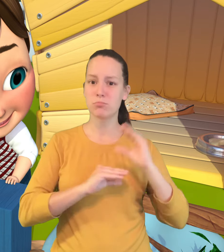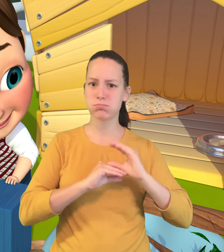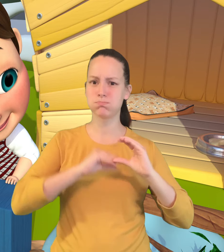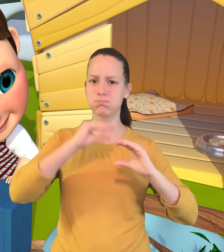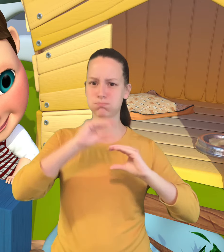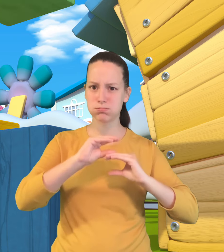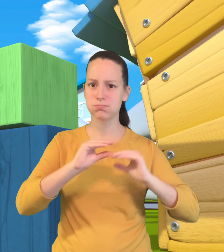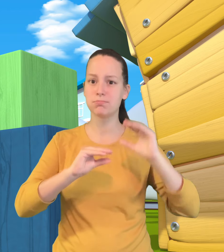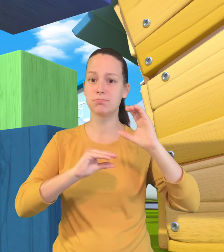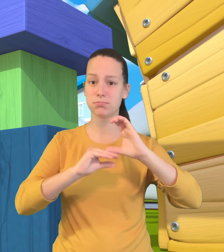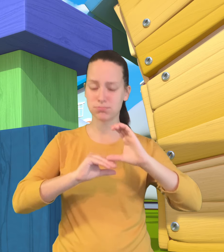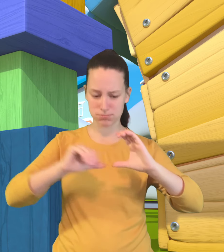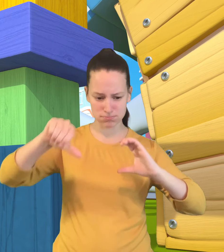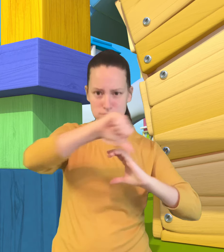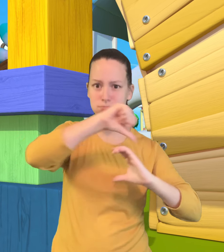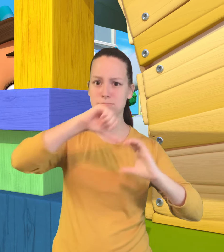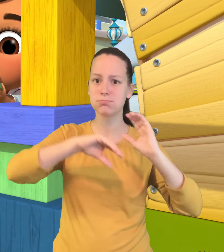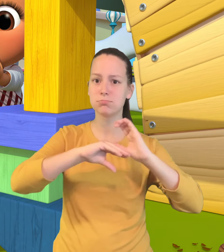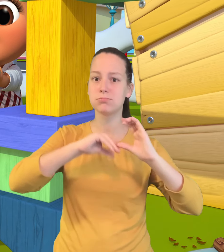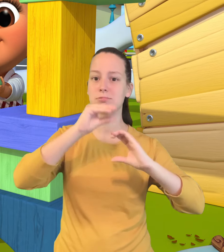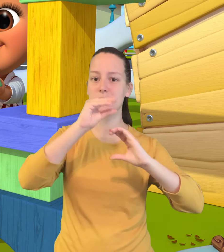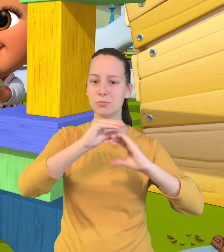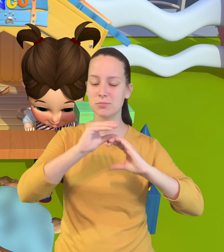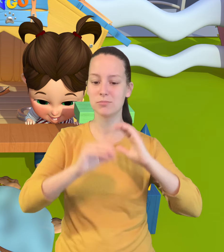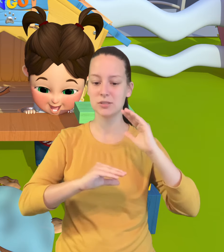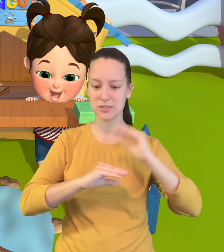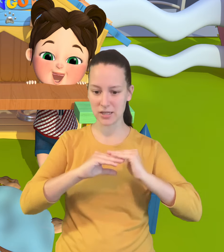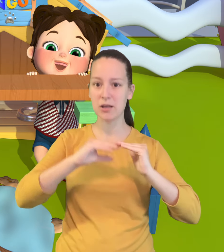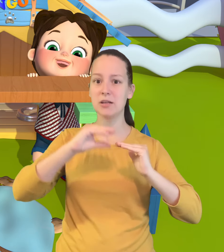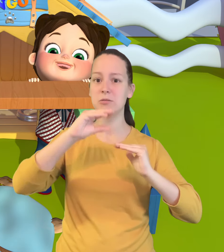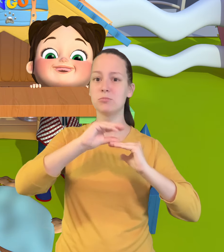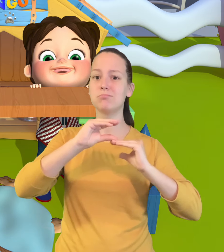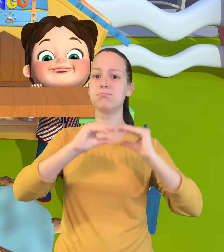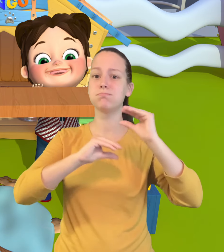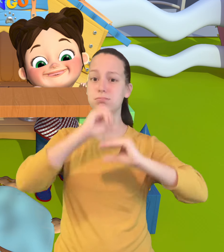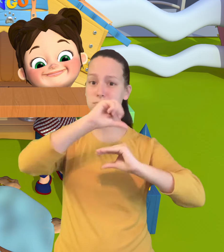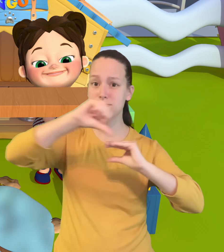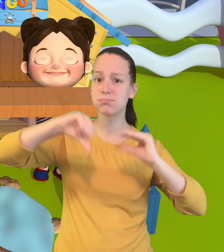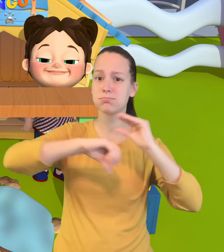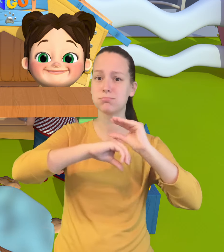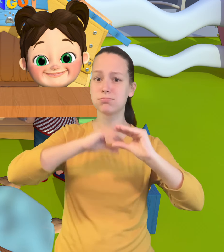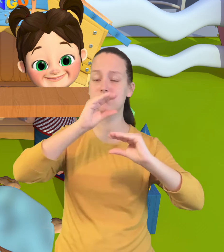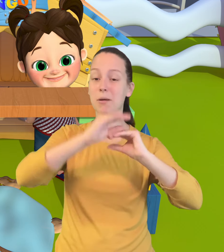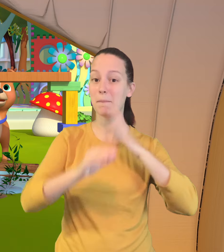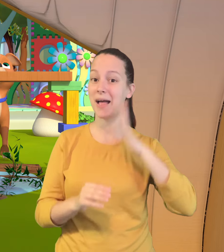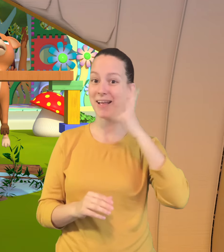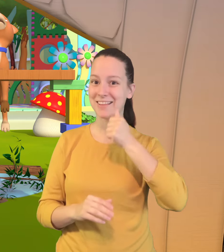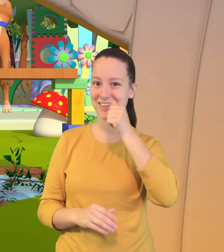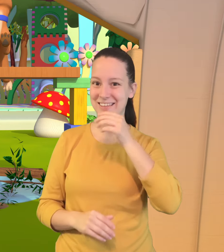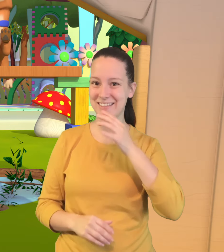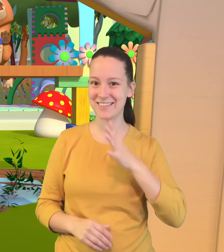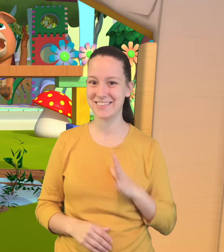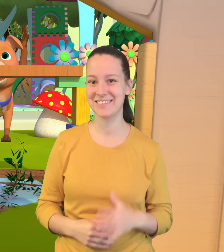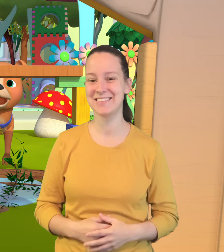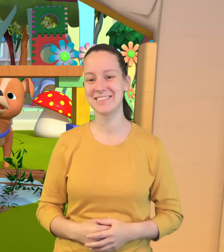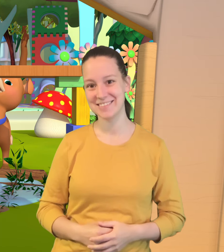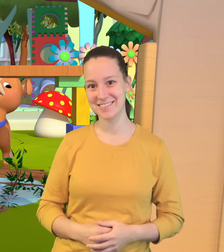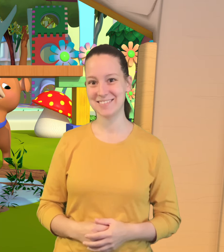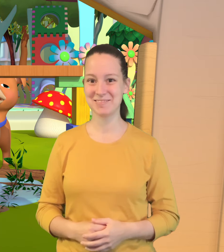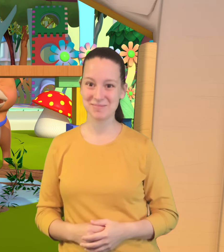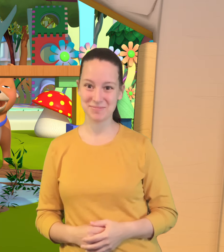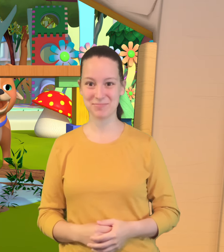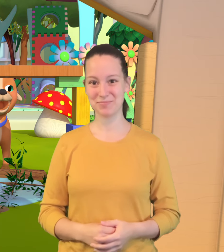かけろかけろかけろロート石でかけろさあどうし